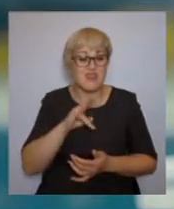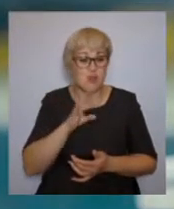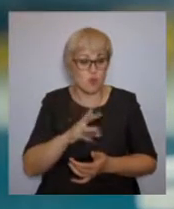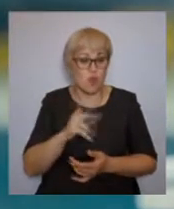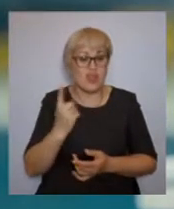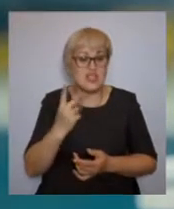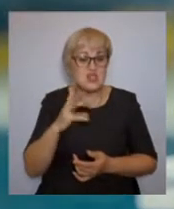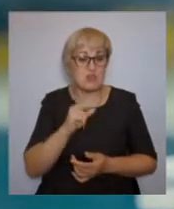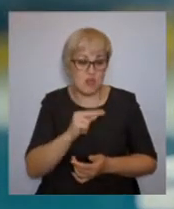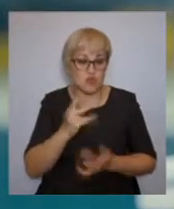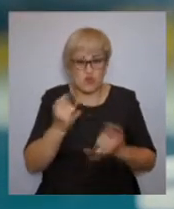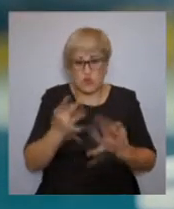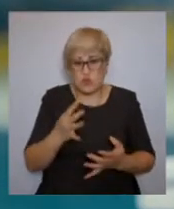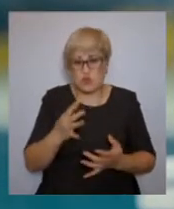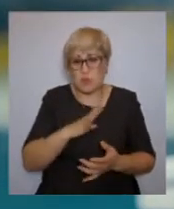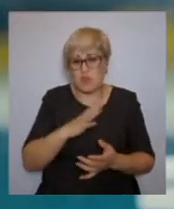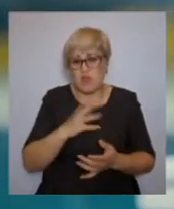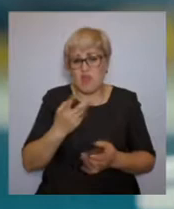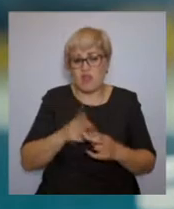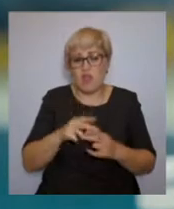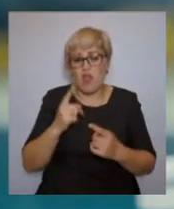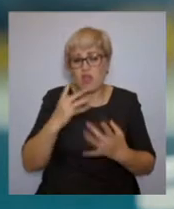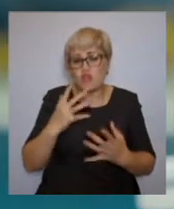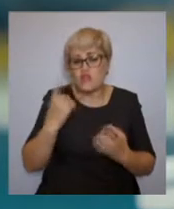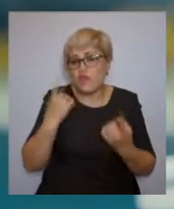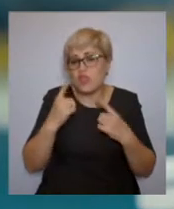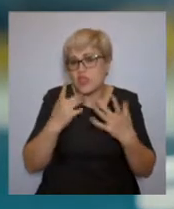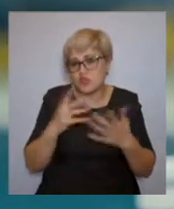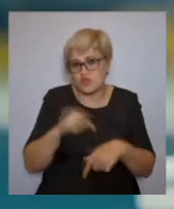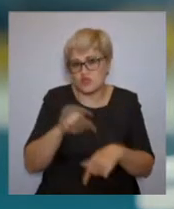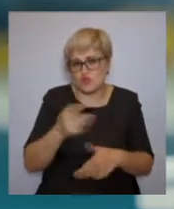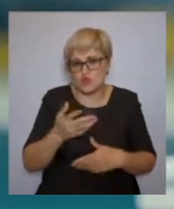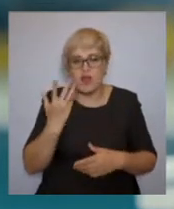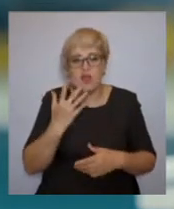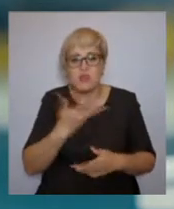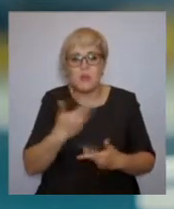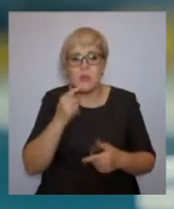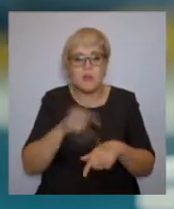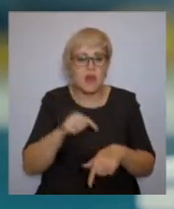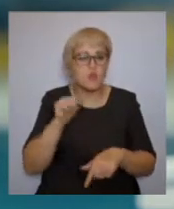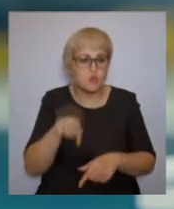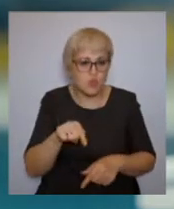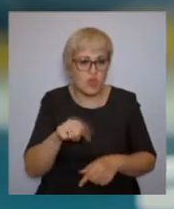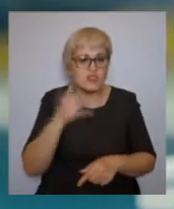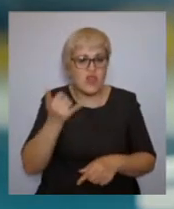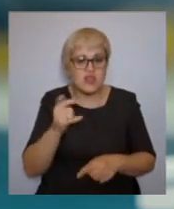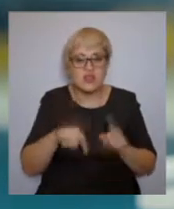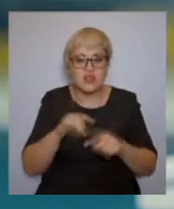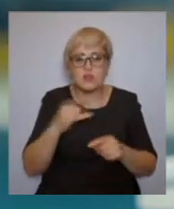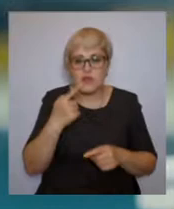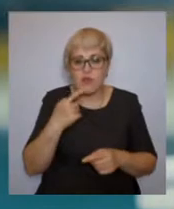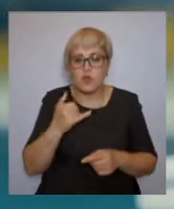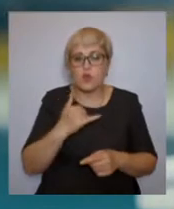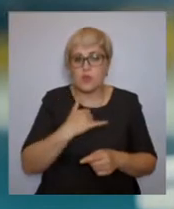году палермо и конечно он уже как мы звонили домой говорили по специальной игры говорили выиграв у